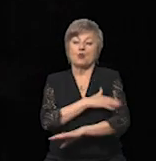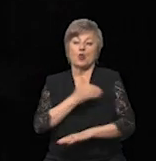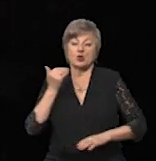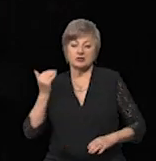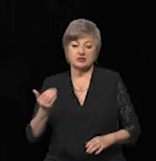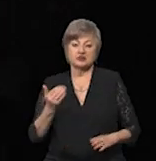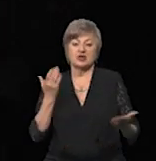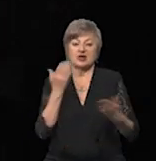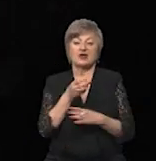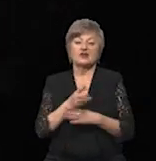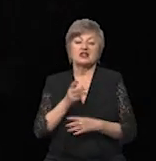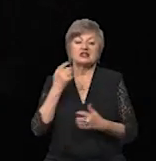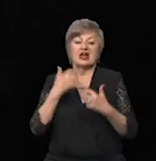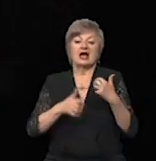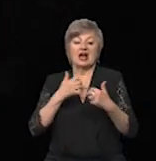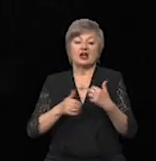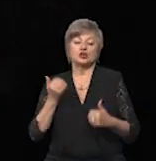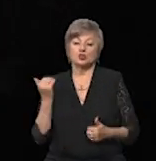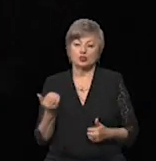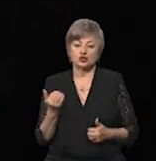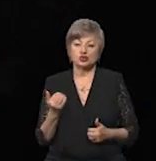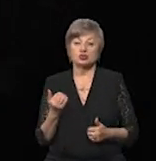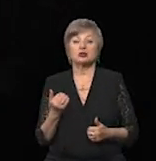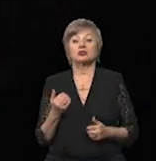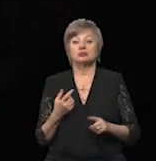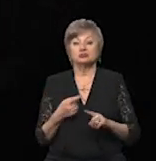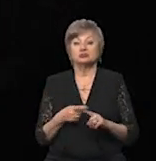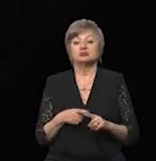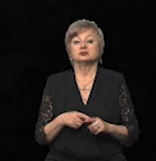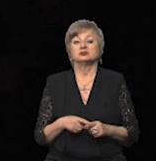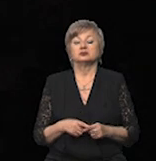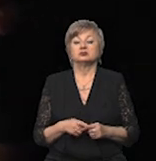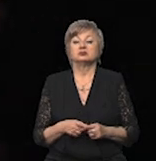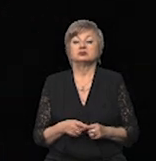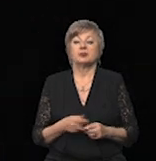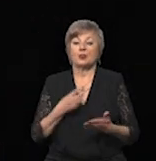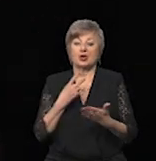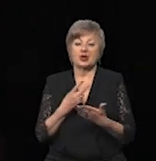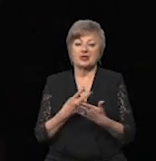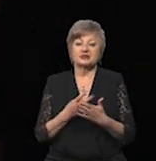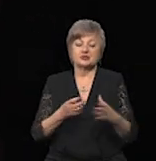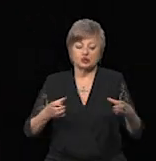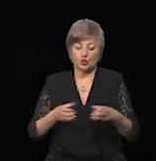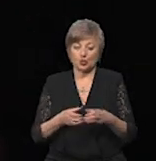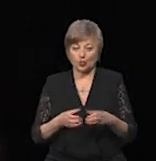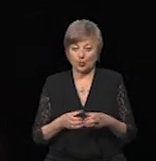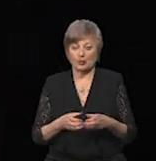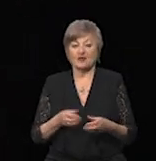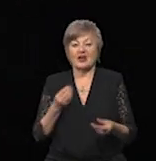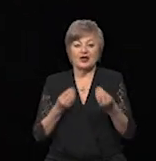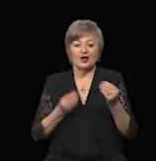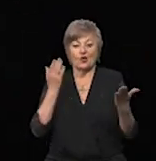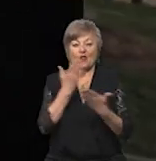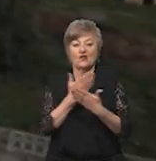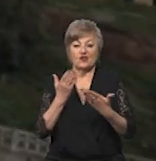та фільм «Херсонщина на вулкані» спільного виробництва телеканалу «ЮА Культура» та знімальної групи ігрового фільму